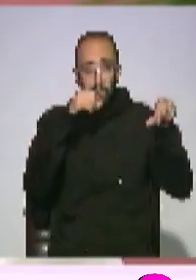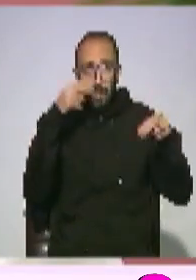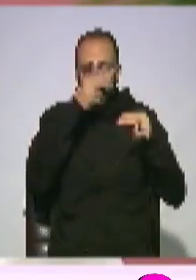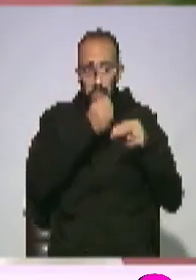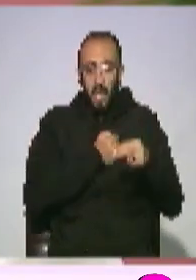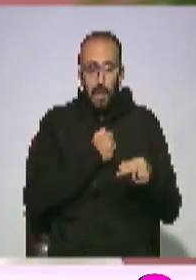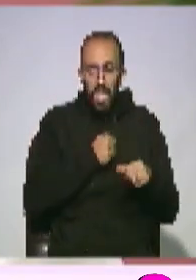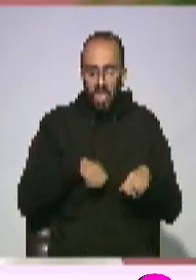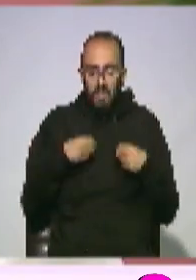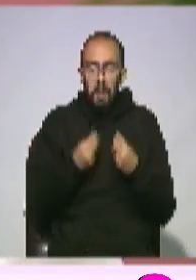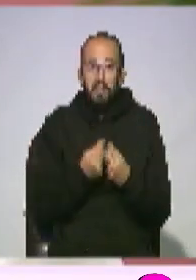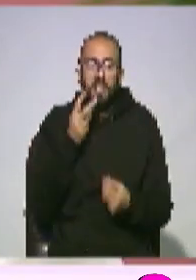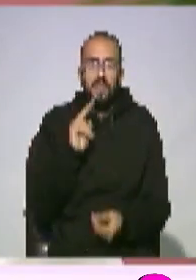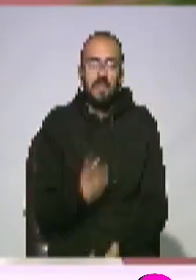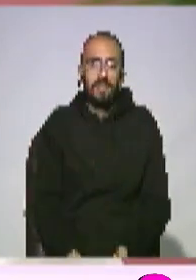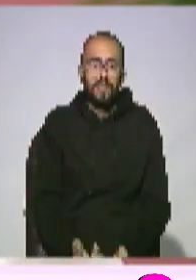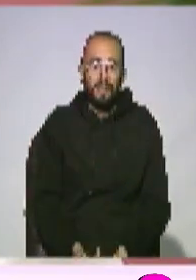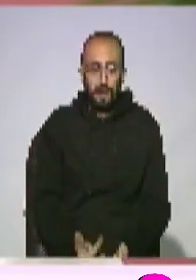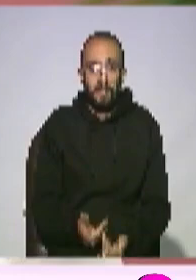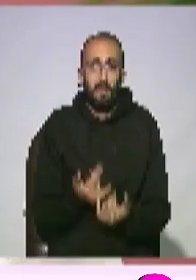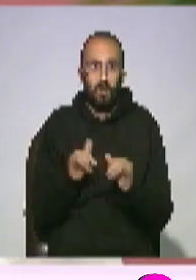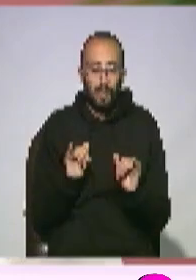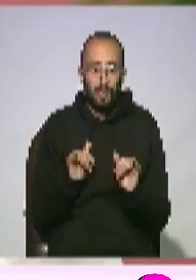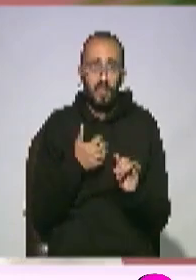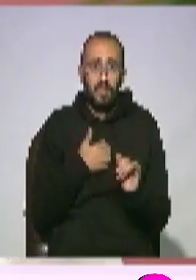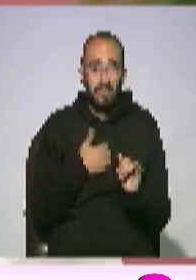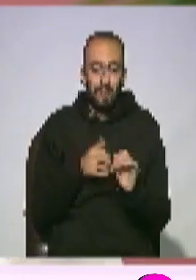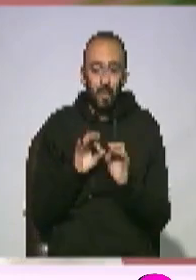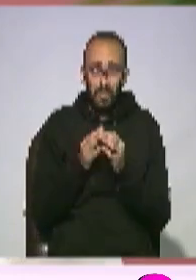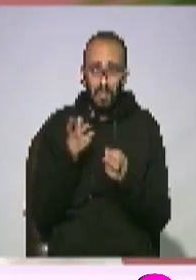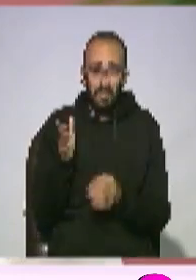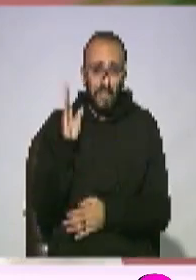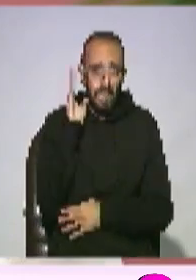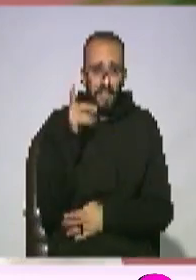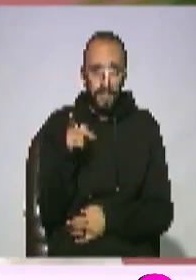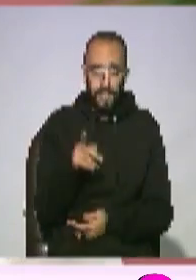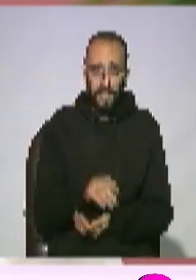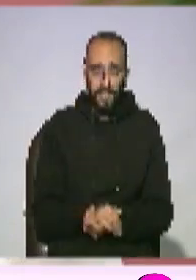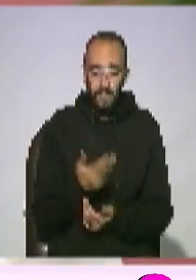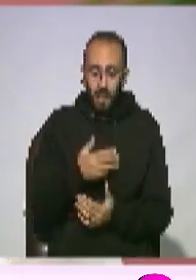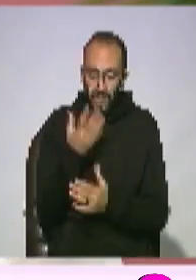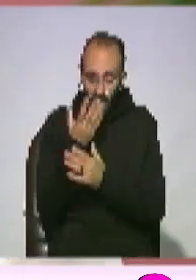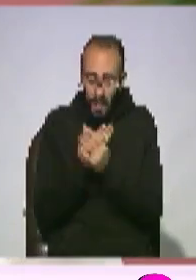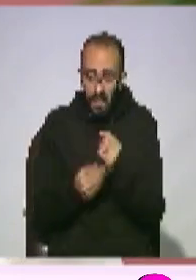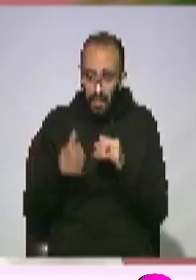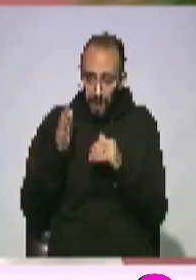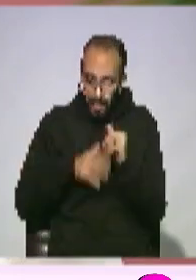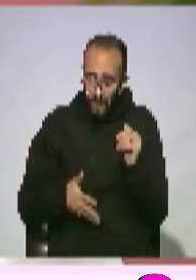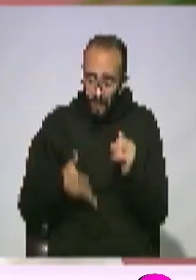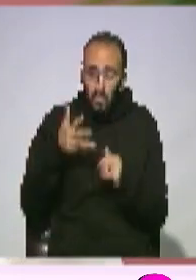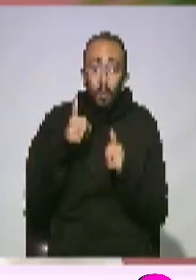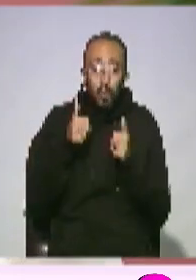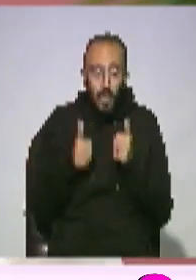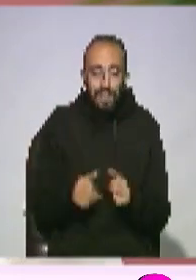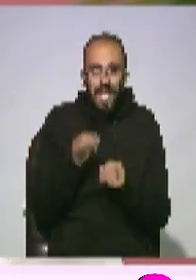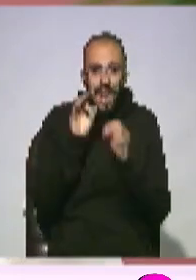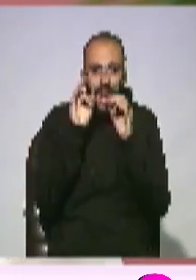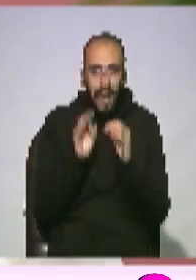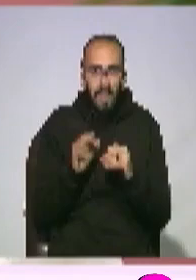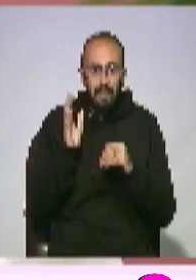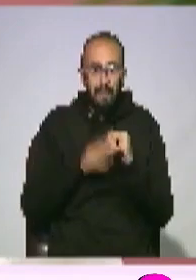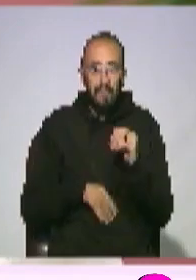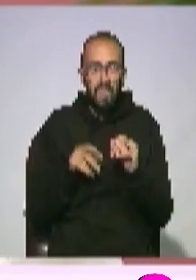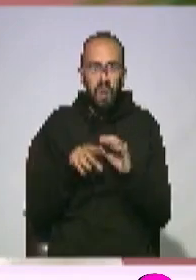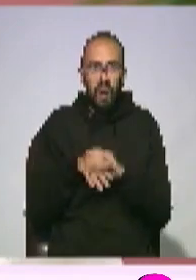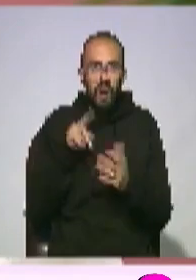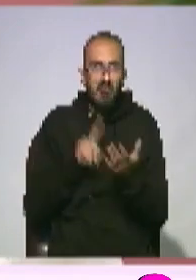هيعيش مع مين؟ يعني هنا برضو دي من الاسره. الاسره عشان تنجب ابناء وتربيهم صح، هنا لازم يكون قرار